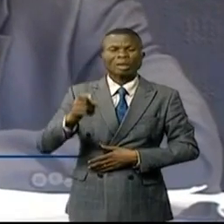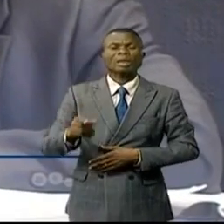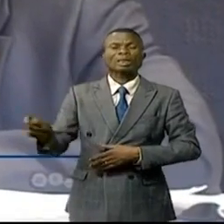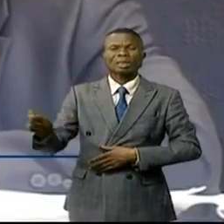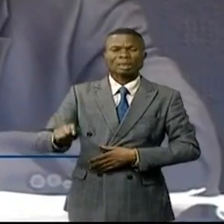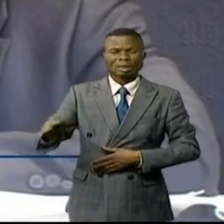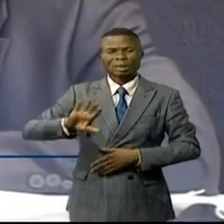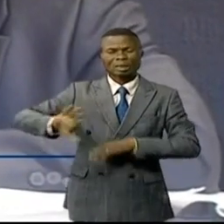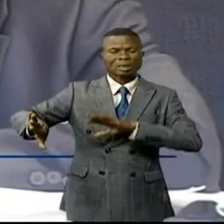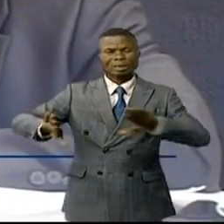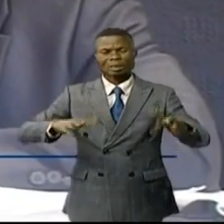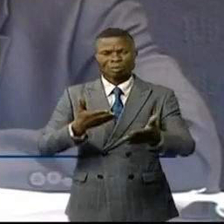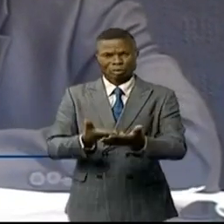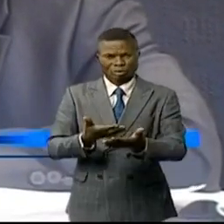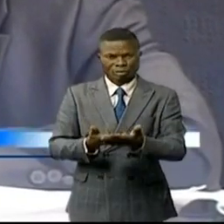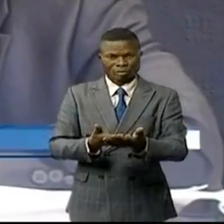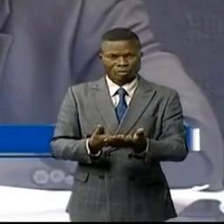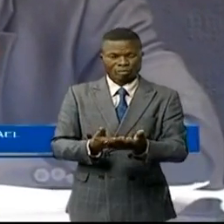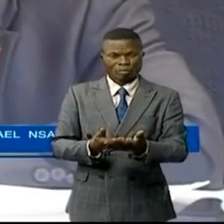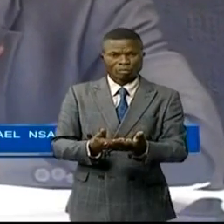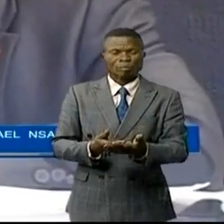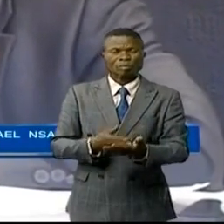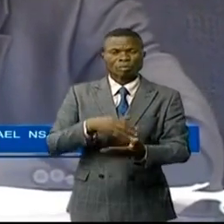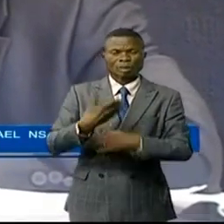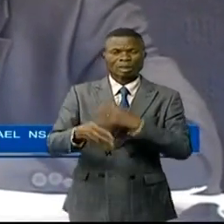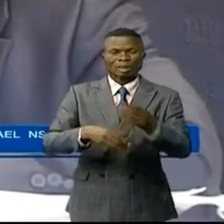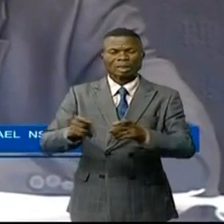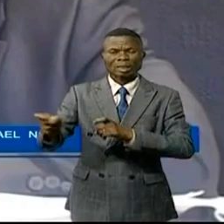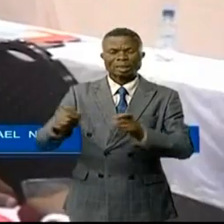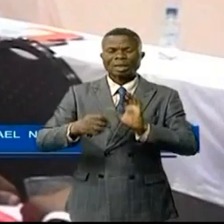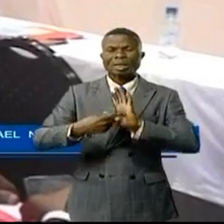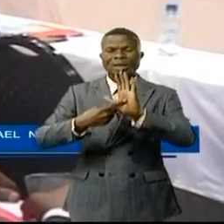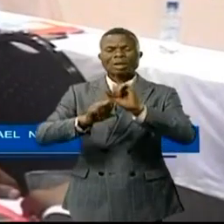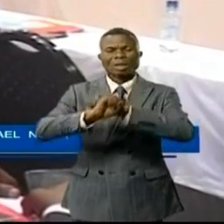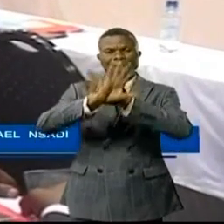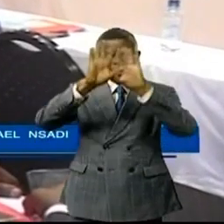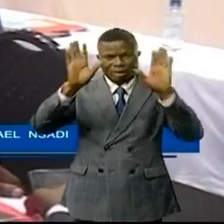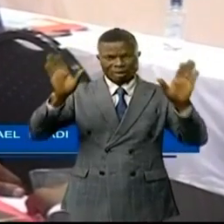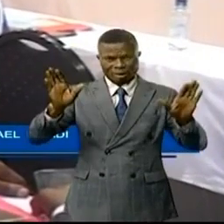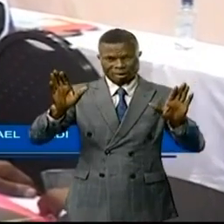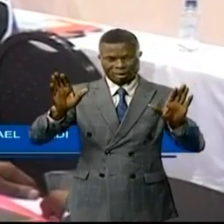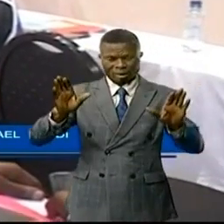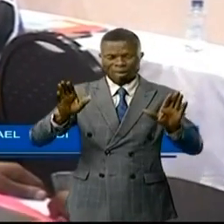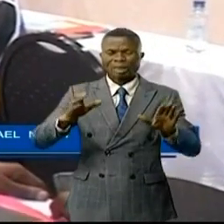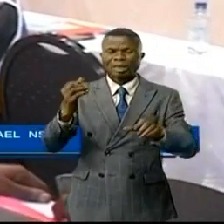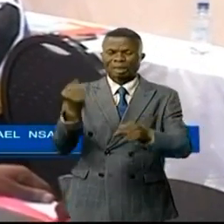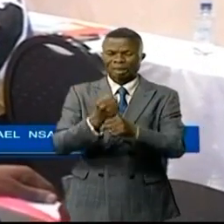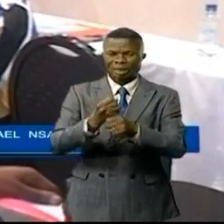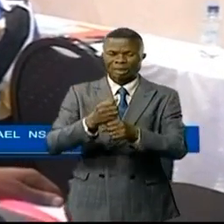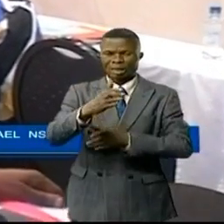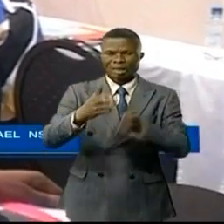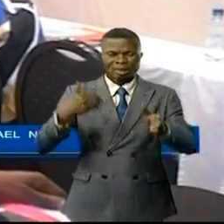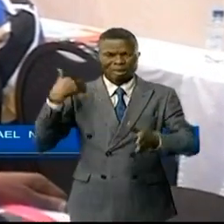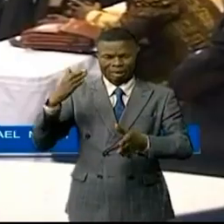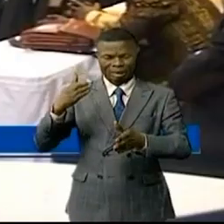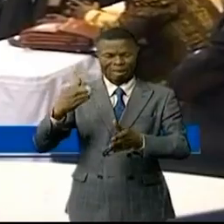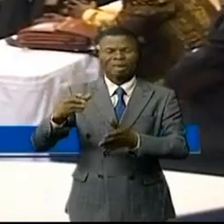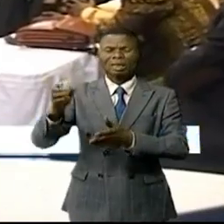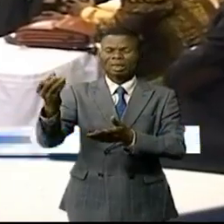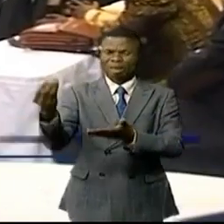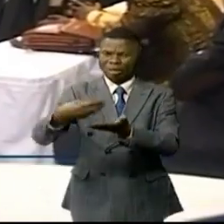territoriales décentralisées. C'est censé passer d'une gestion transparente, de la traçabilité et d'une